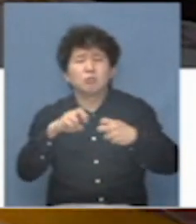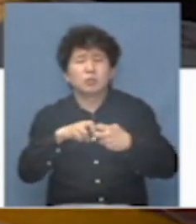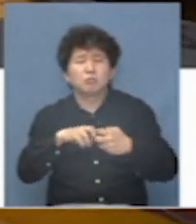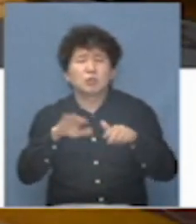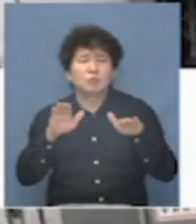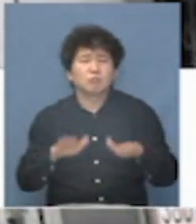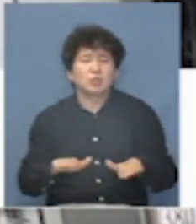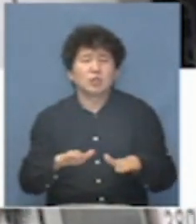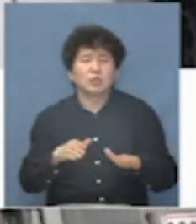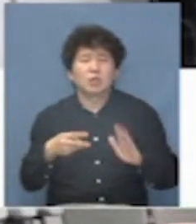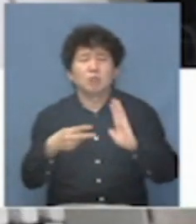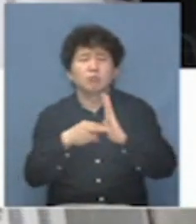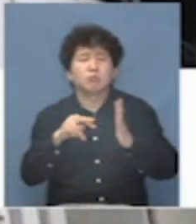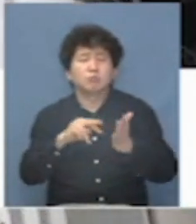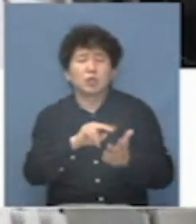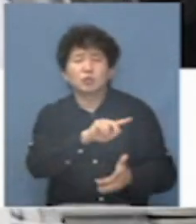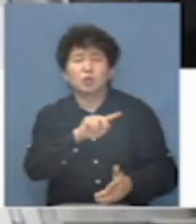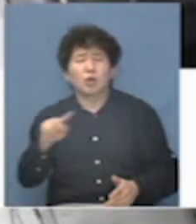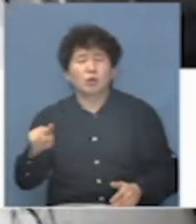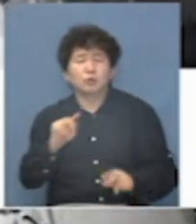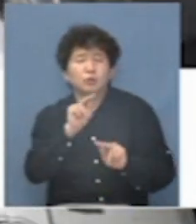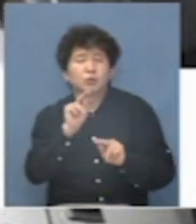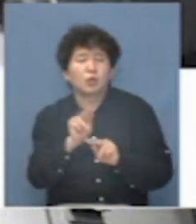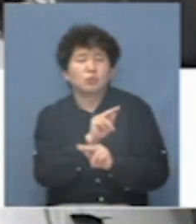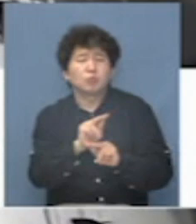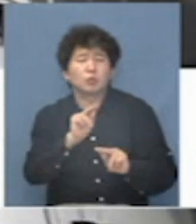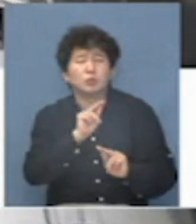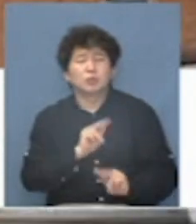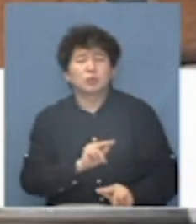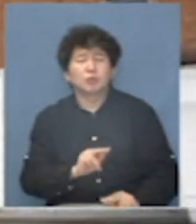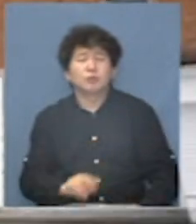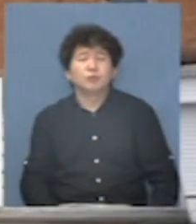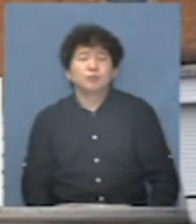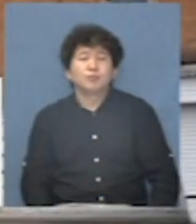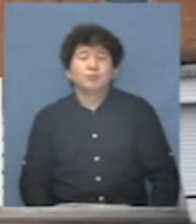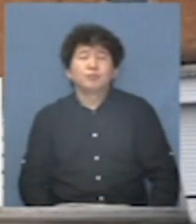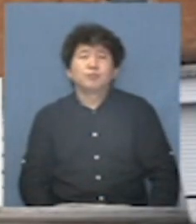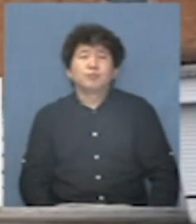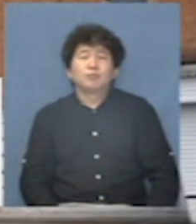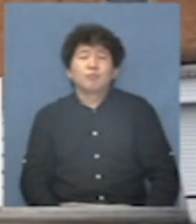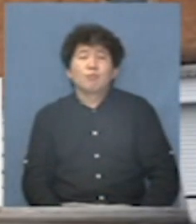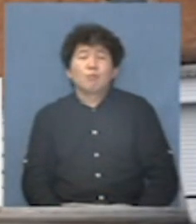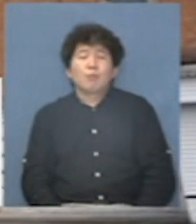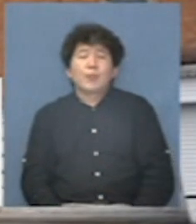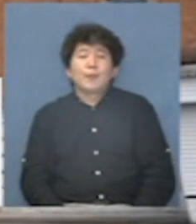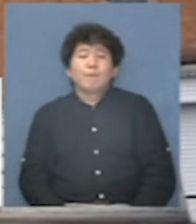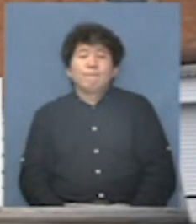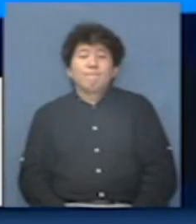текущих ремонтных работ. Алия Симбинова, Каракаджах, Сылык Кызы, Ельнур Нурайканов, Алтай Акпарат.